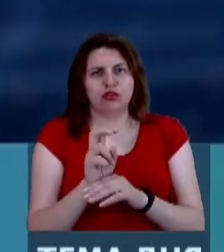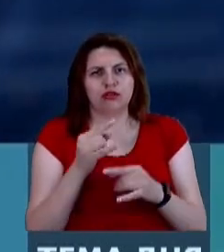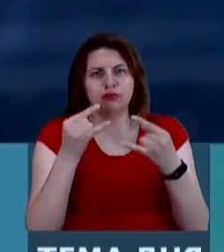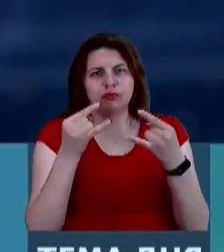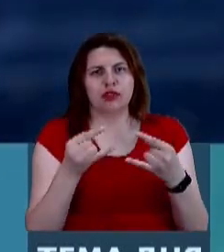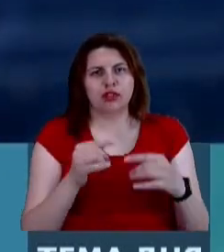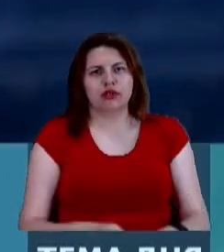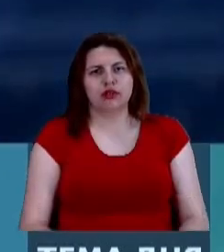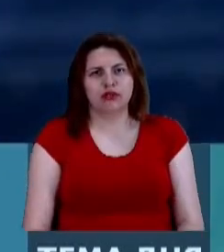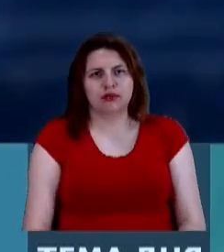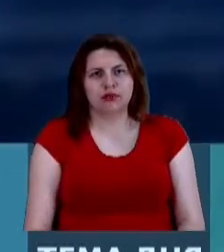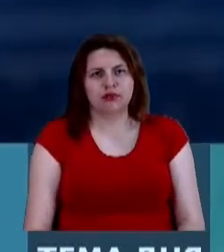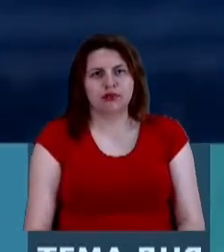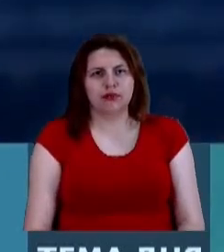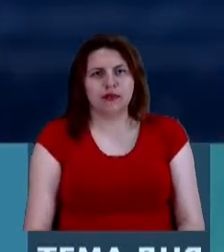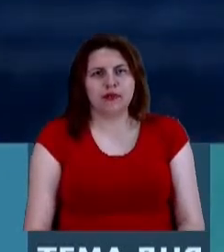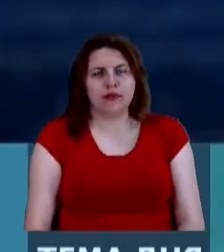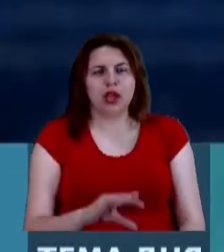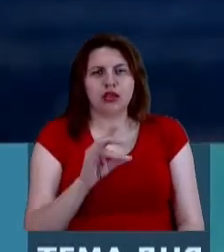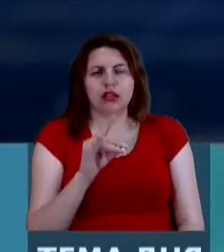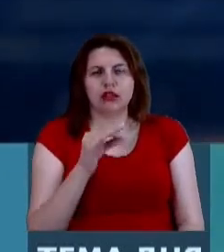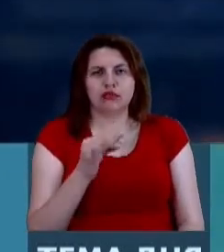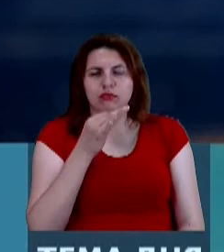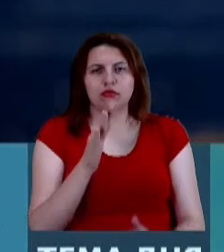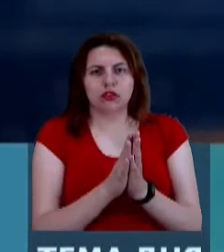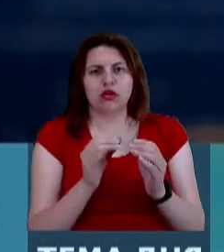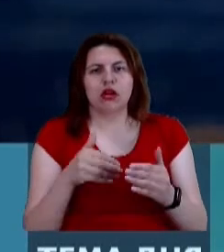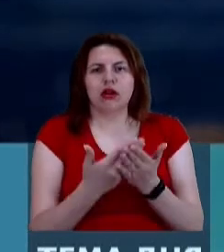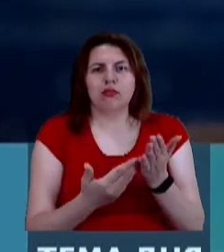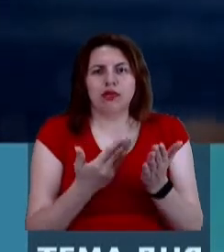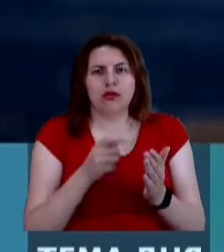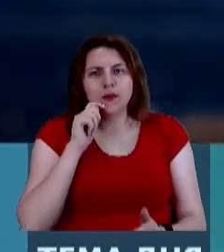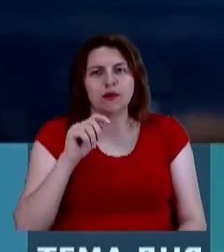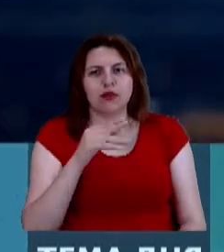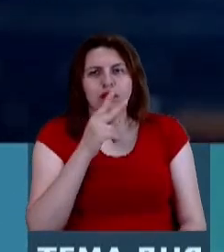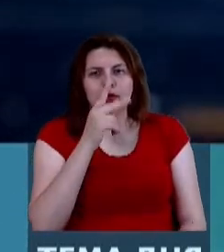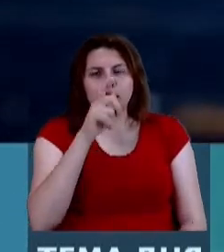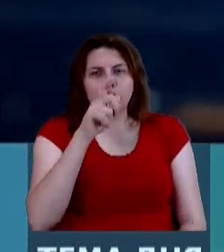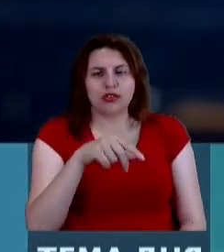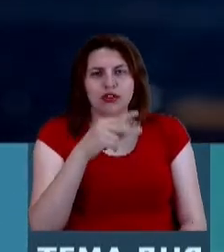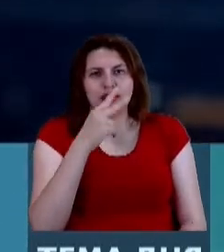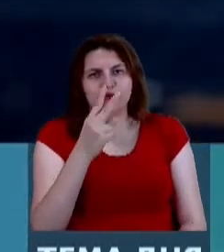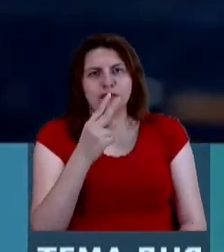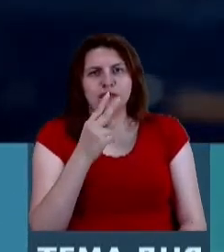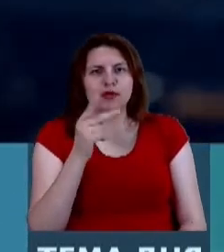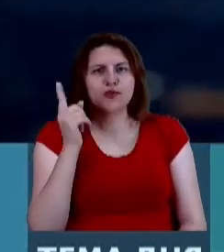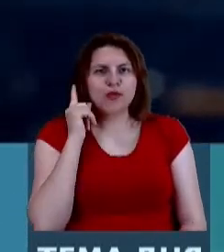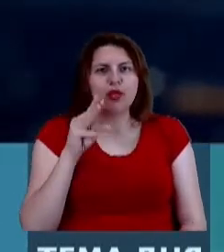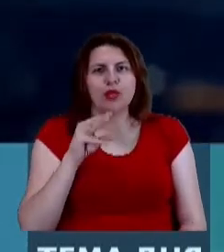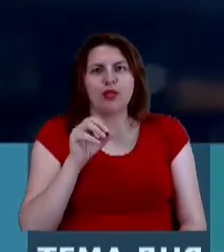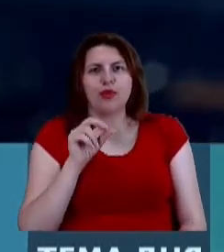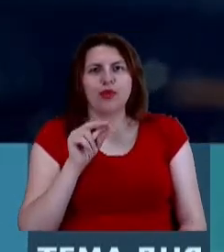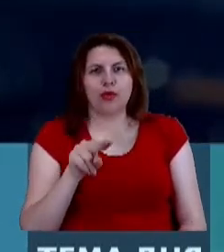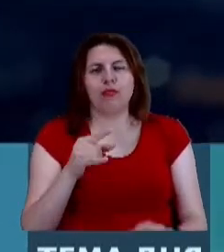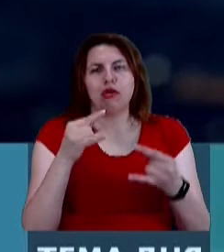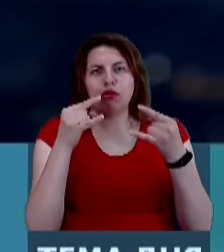пане Андрію, от як рекомендація для українського глядача, для тих, хто нас дивиться і слухає, та от коли ми, наприклад, дивимося якийсь топовий канал, чи маємо ми звертати увагу